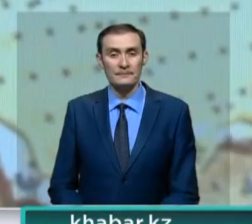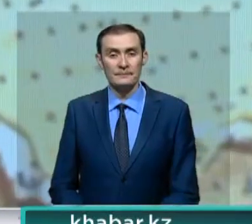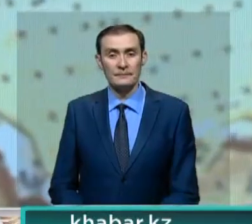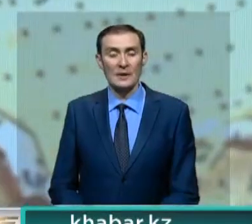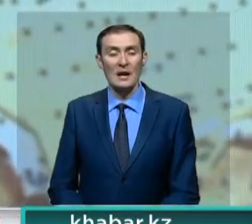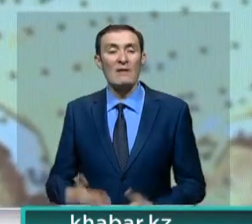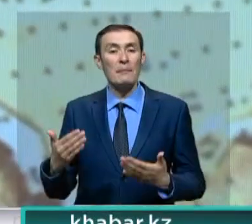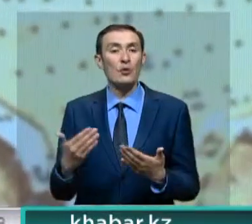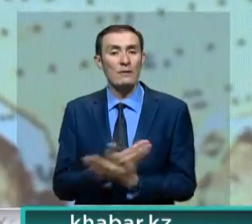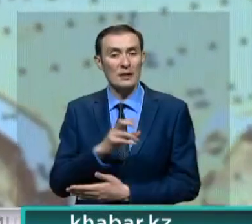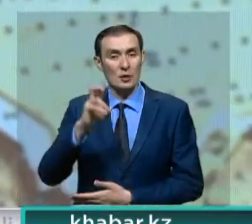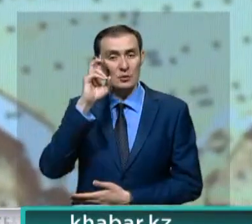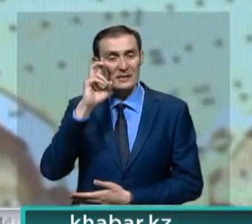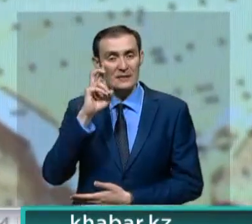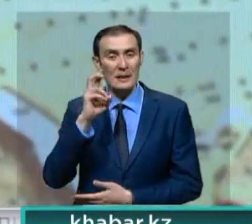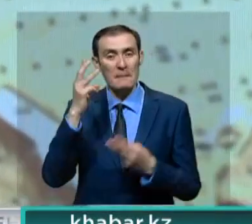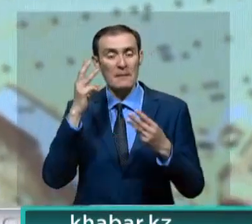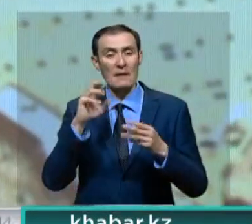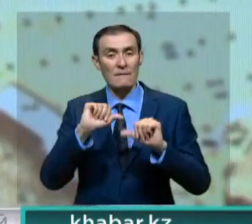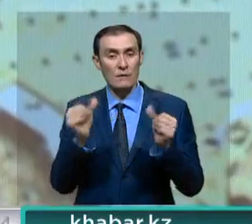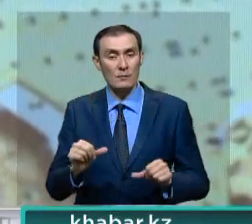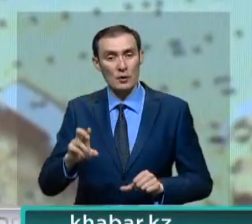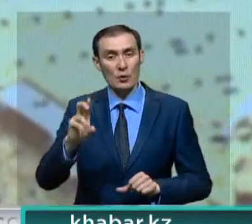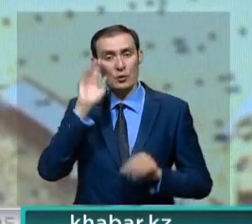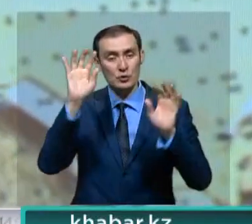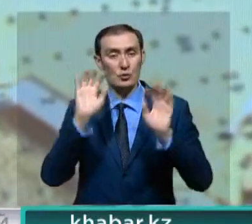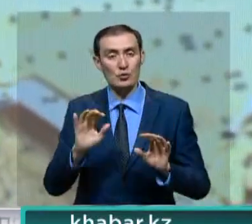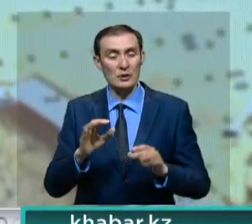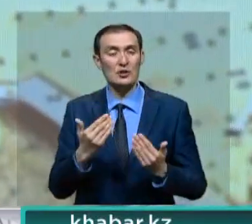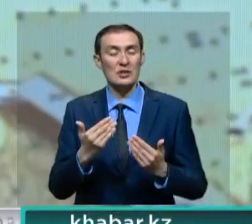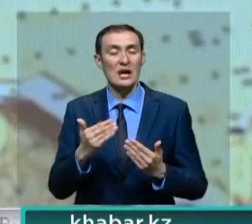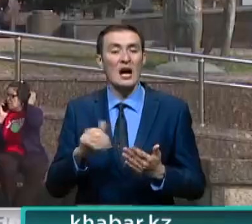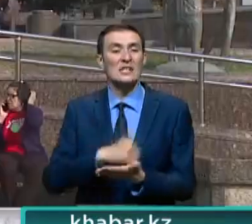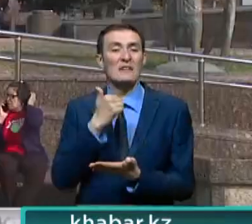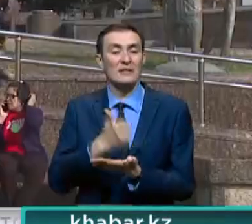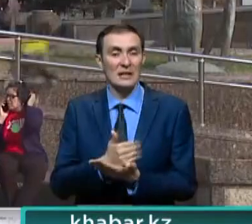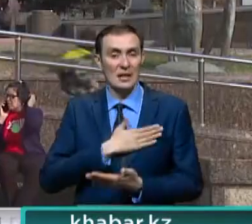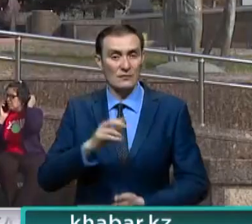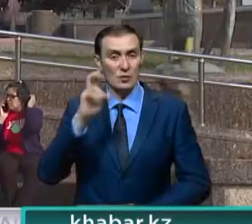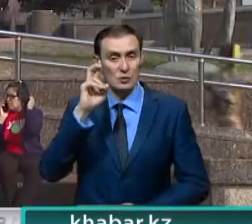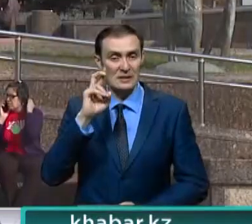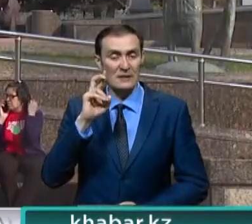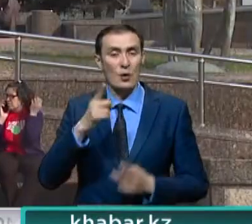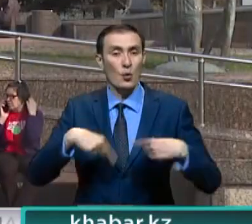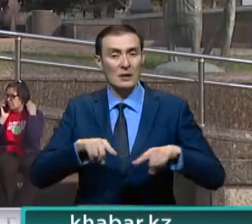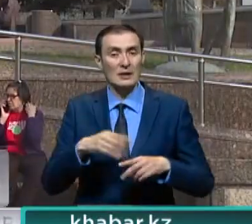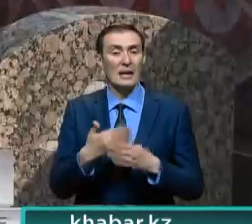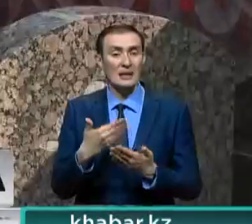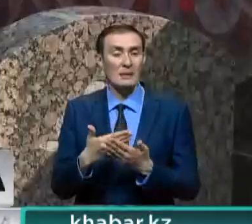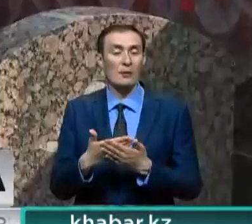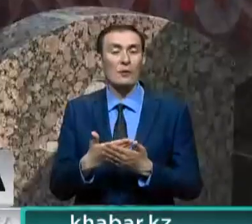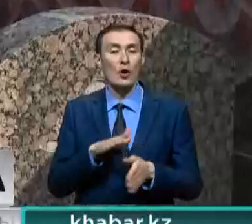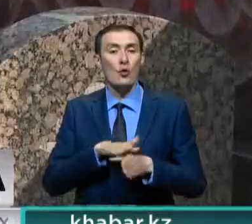В обновленной государственной модели особый конституционный статус приобретают фундаментальные для нашей страны институты. Речь идет